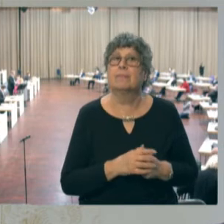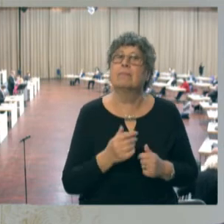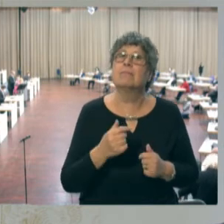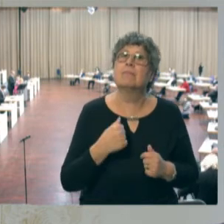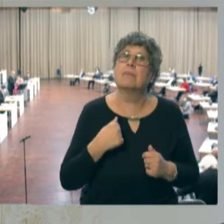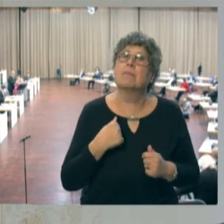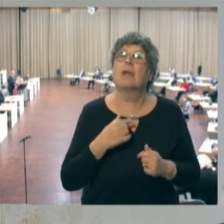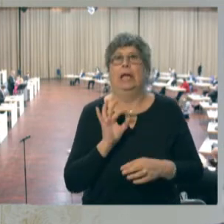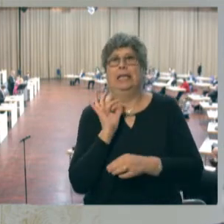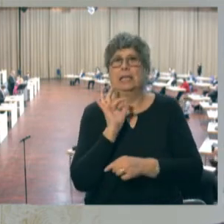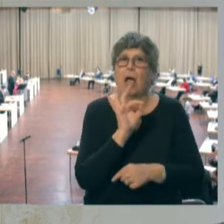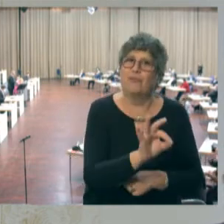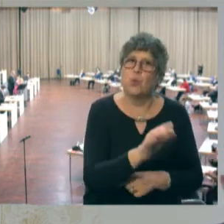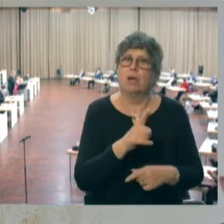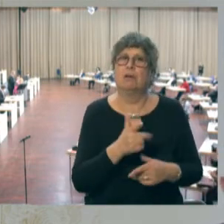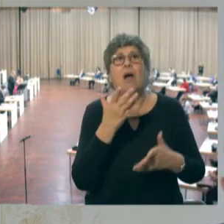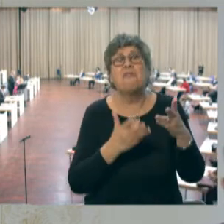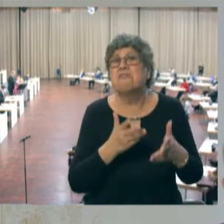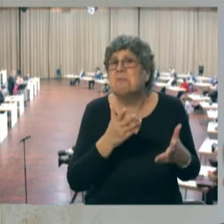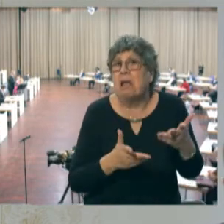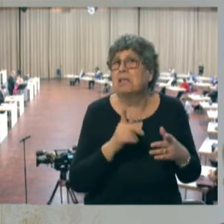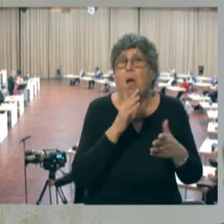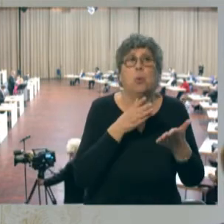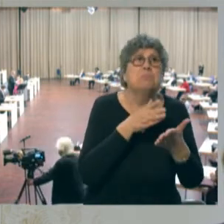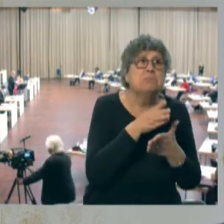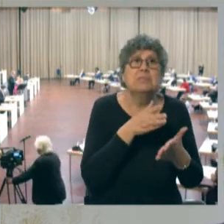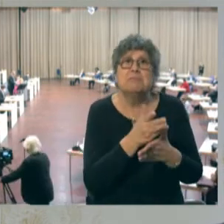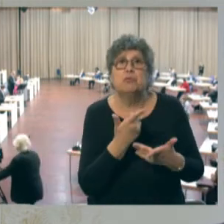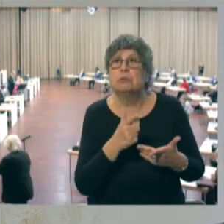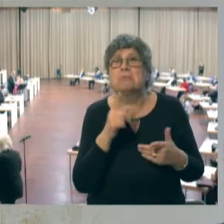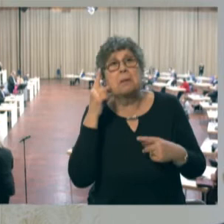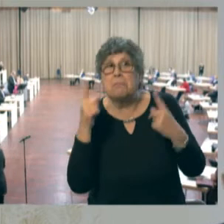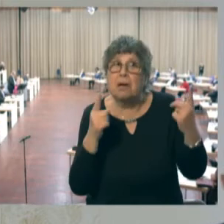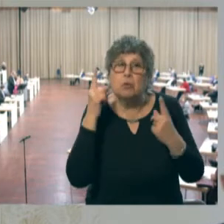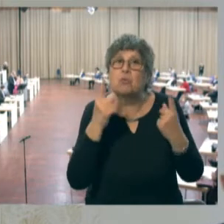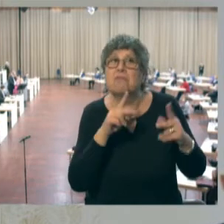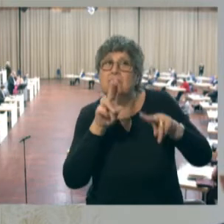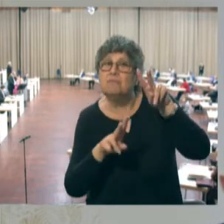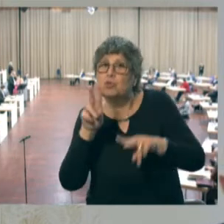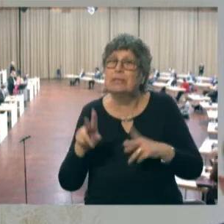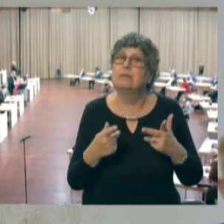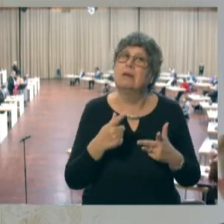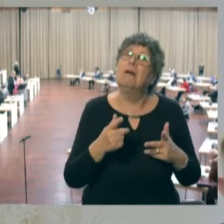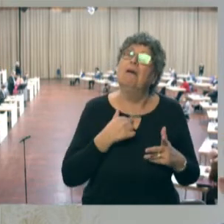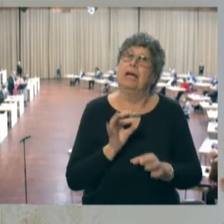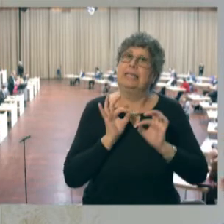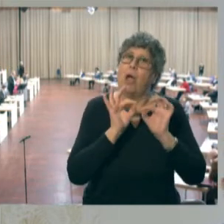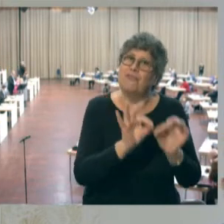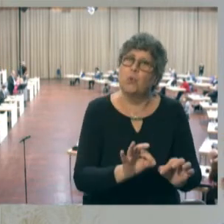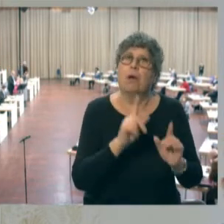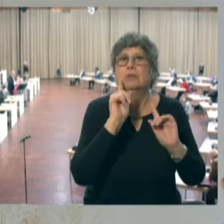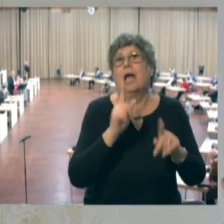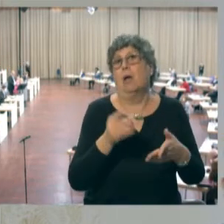ich bin sehr dafür, das ist jetzt an manchen Stellen so zwischen den Zeilen geklungen, ich bin sehr dafür, dass wir dabei auch die